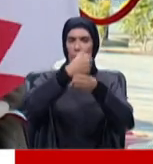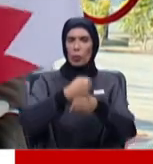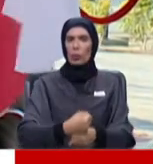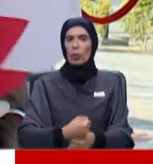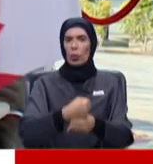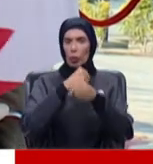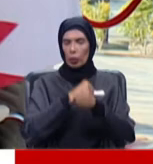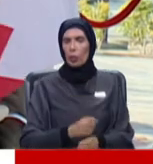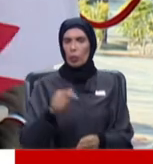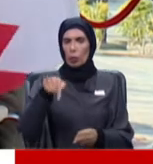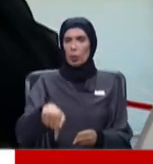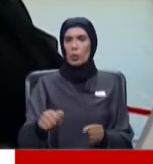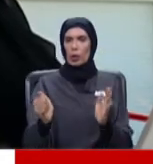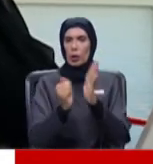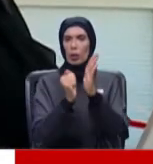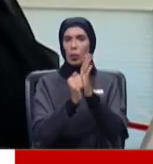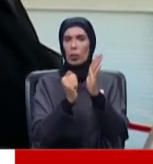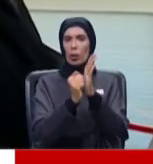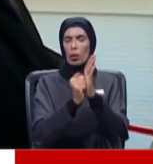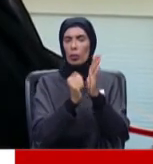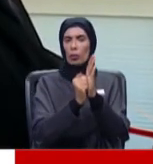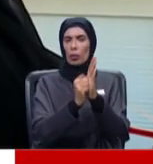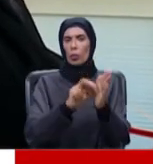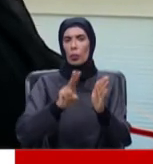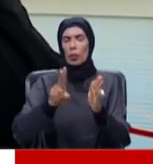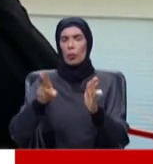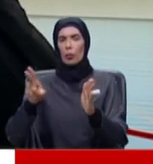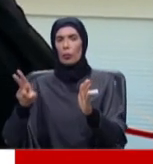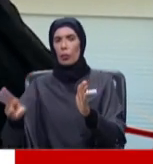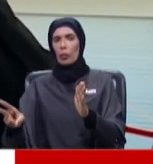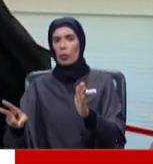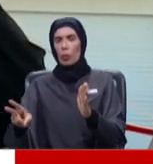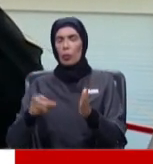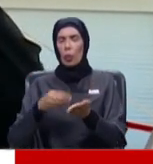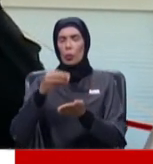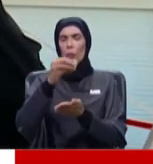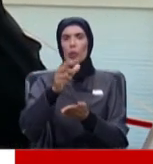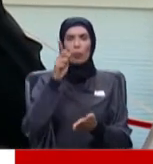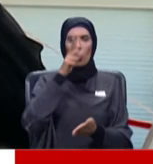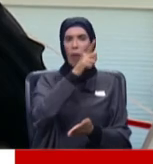انتظار المستحقين لوحداتهم السكنية على اختلاف تواجدها وتوزيعها.